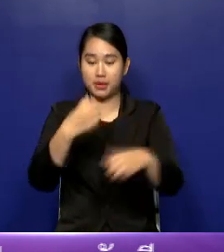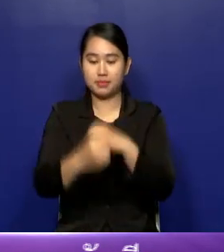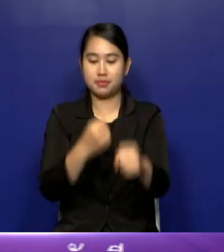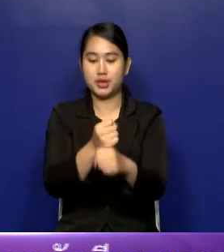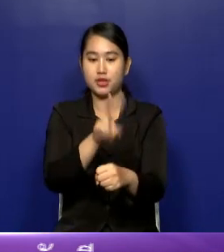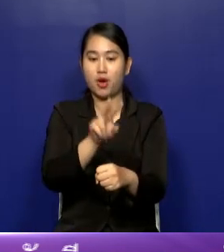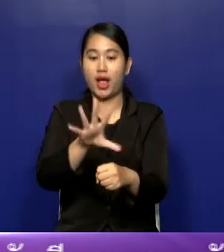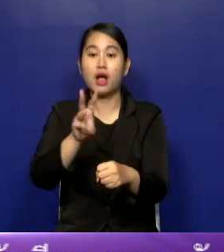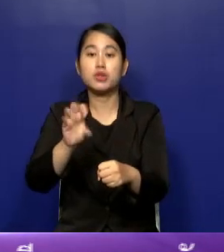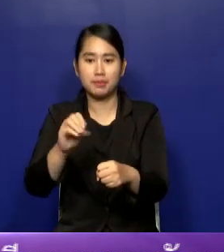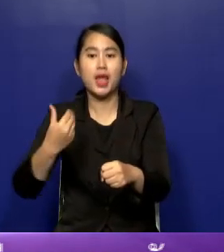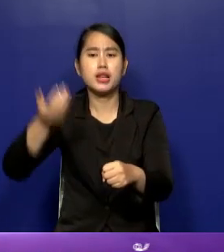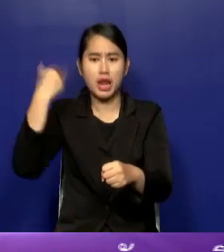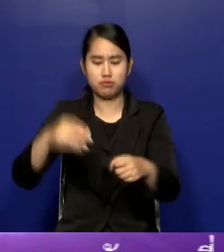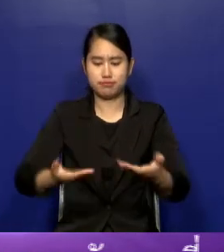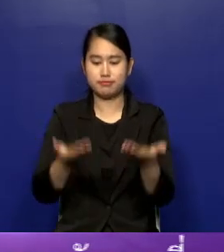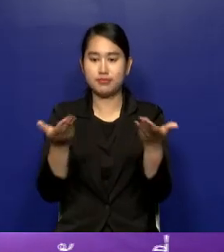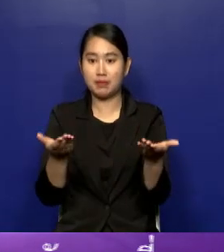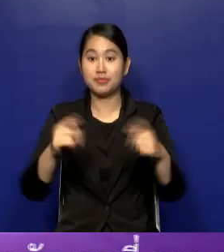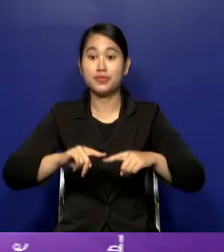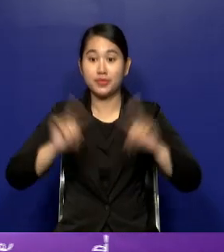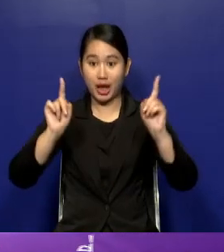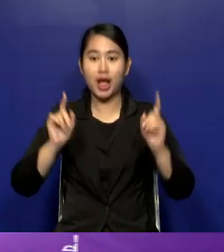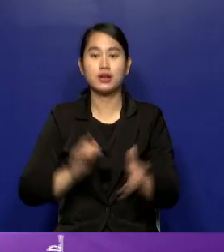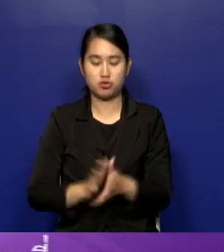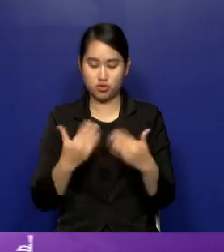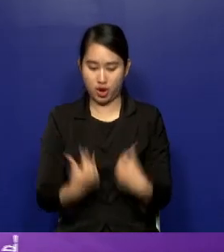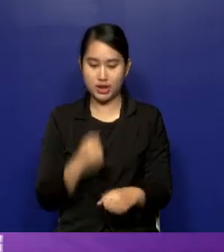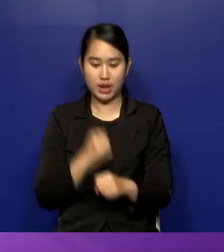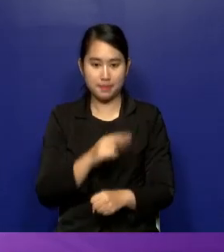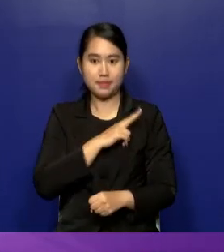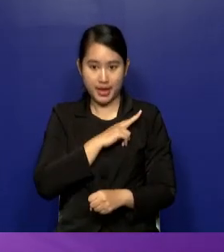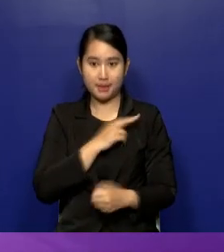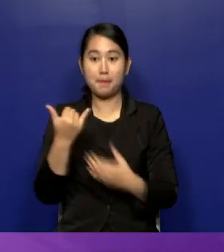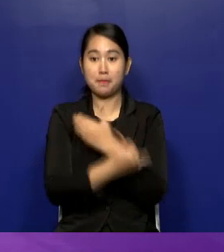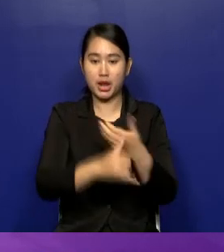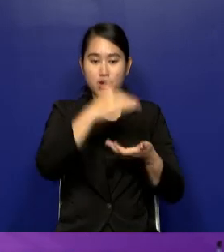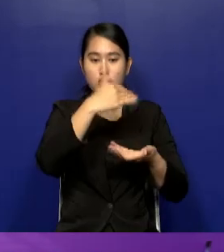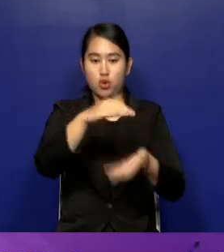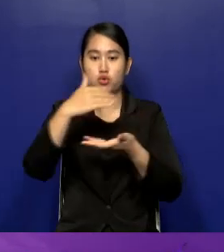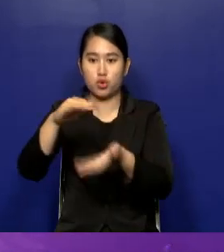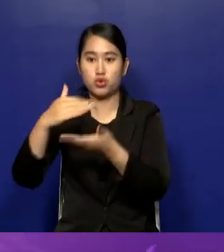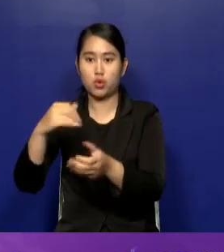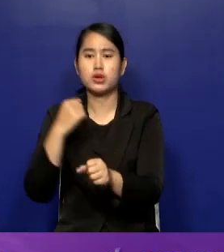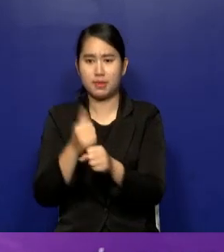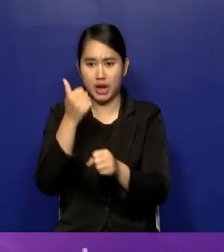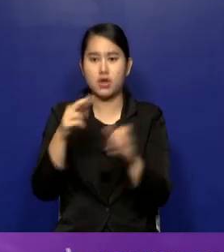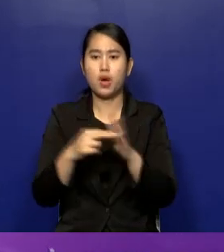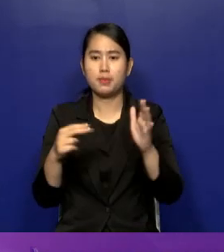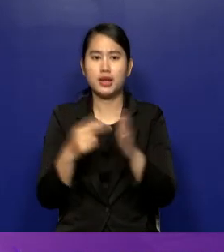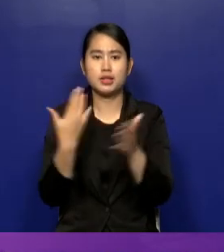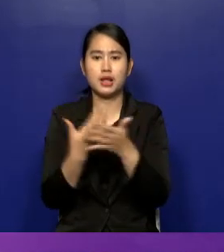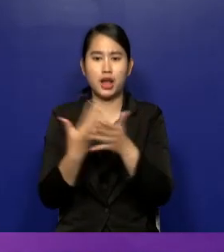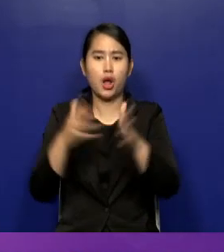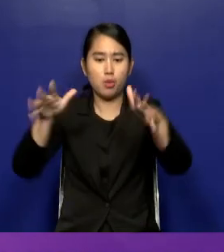พรบก่อนหน้านั้นเราสามารถผลิตแร่เองถลุงแร่เองได้แล้วส่งออกต่างประเทศได้ซึ่งจะเพิ่มมูลค่าในการมูล